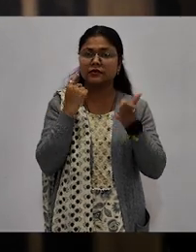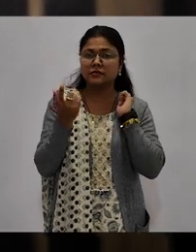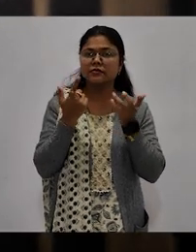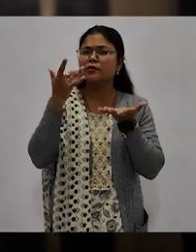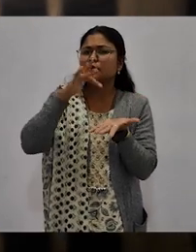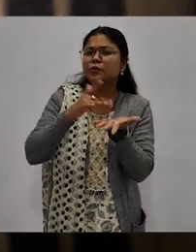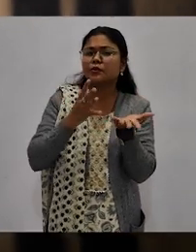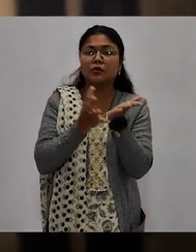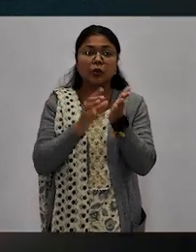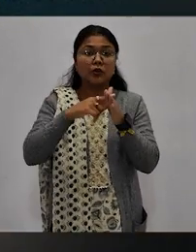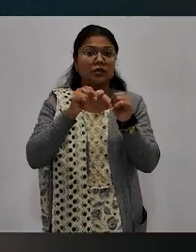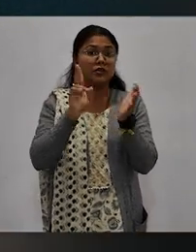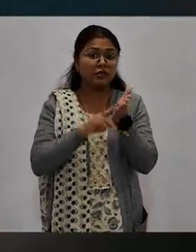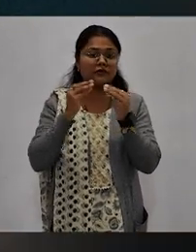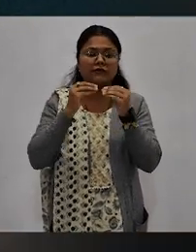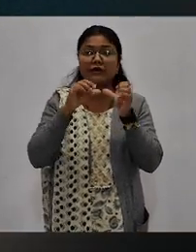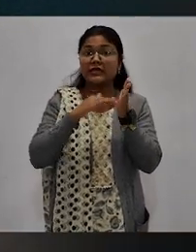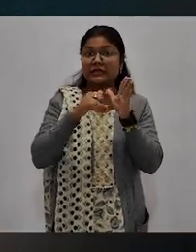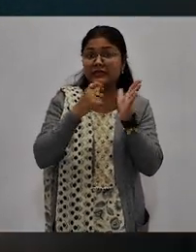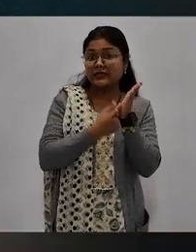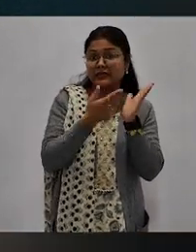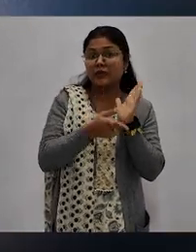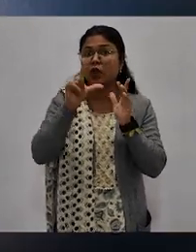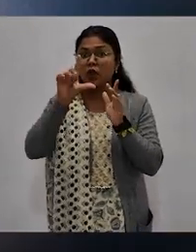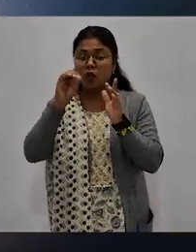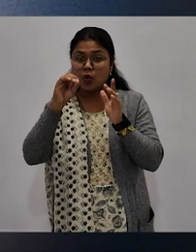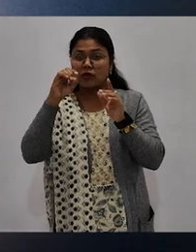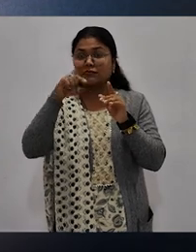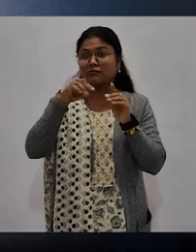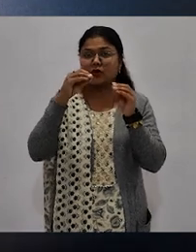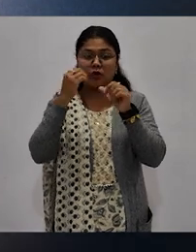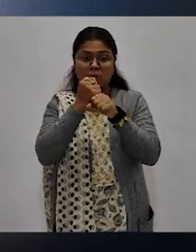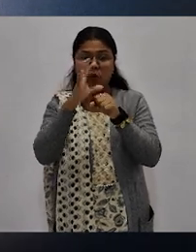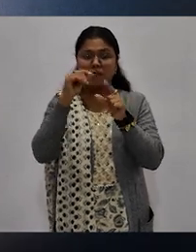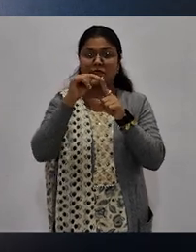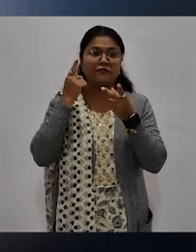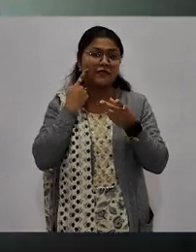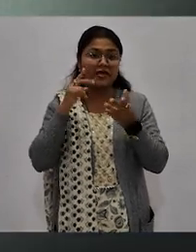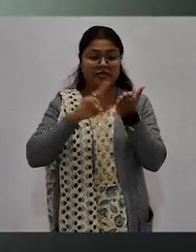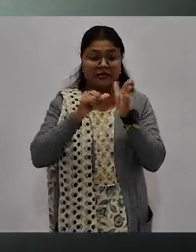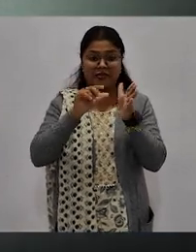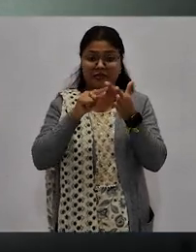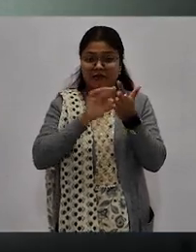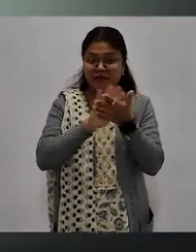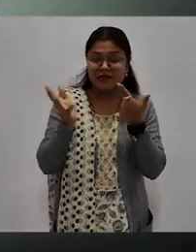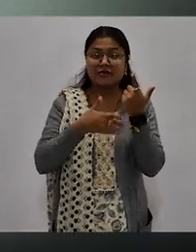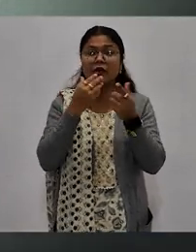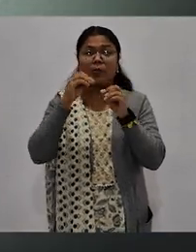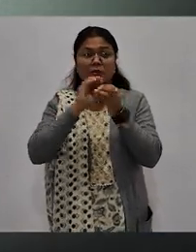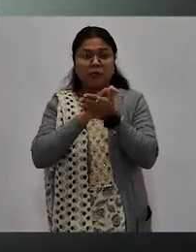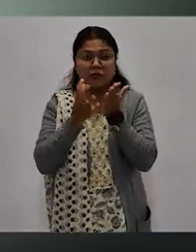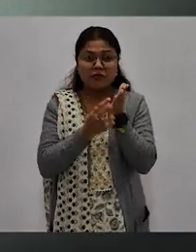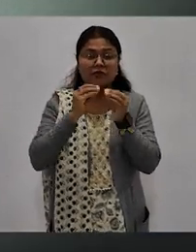উজান বজাৰৰ লতাশিলত লোকপ্ৰিয় গোপীনাথ বৰদলৈ, লোকবন্ধু ডাক্তৰ ভুৱনেশ্বৰ বৰুৱা, ডাক্তৰ জগদীশ